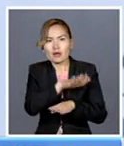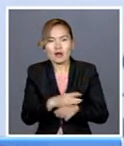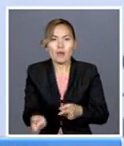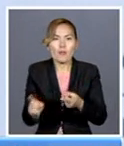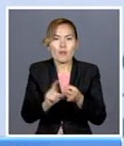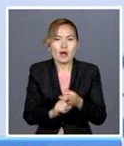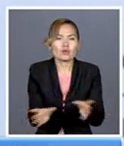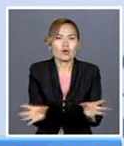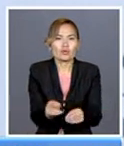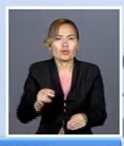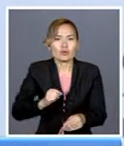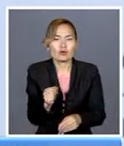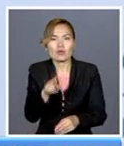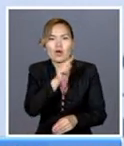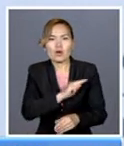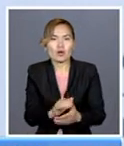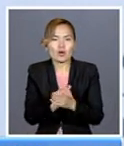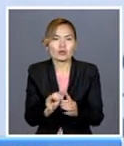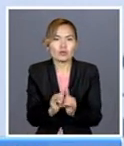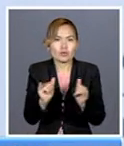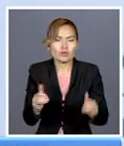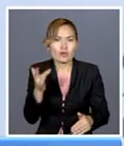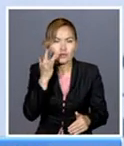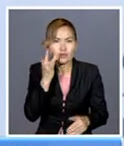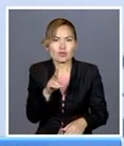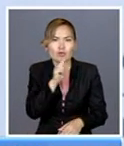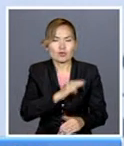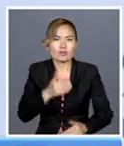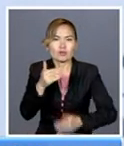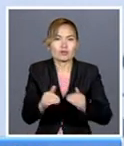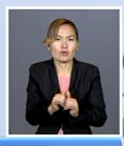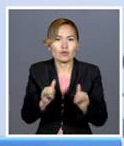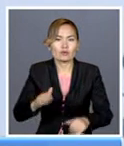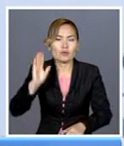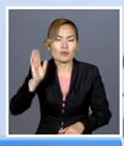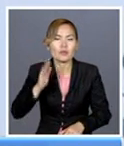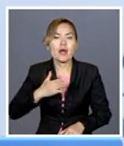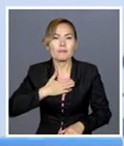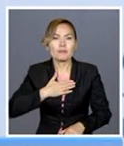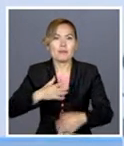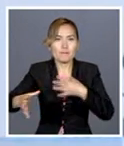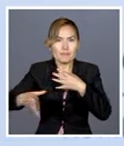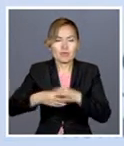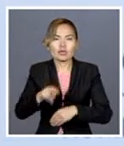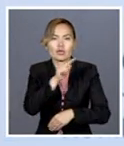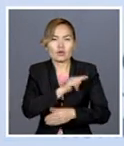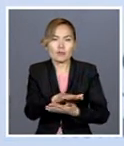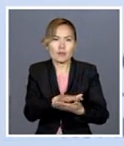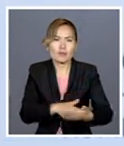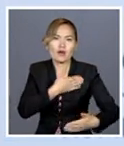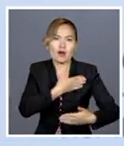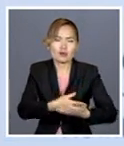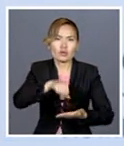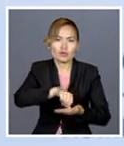ортақ мүдделерден шығып, екіжақты әріптестікті дәйекті түрде дамытып келеді. Алдағы уақытта да өзара іс-қимылымыз бұдан да қарқынды